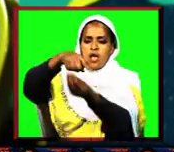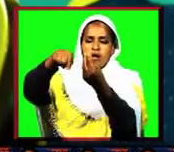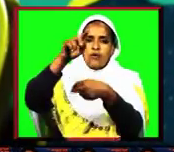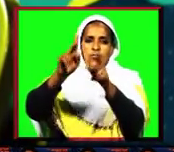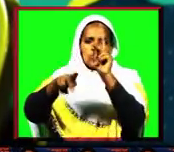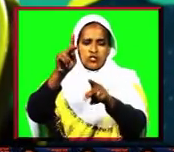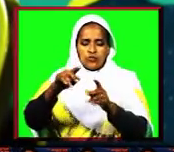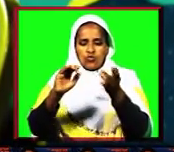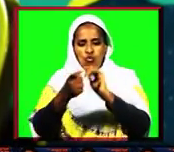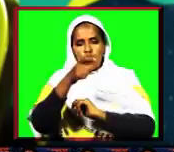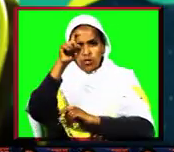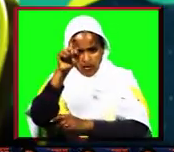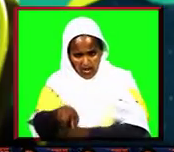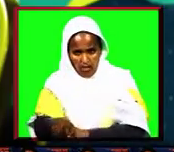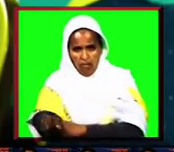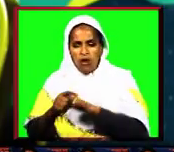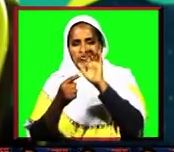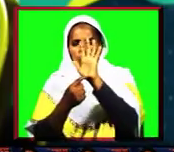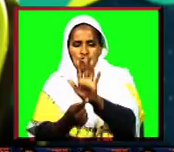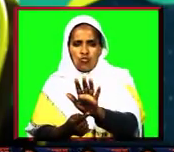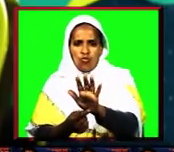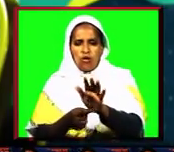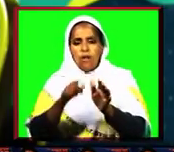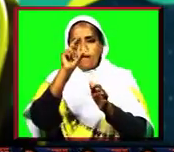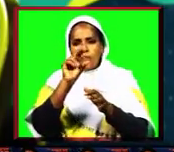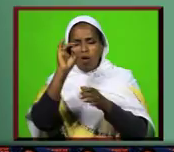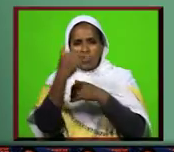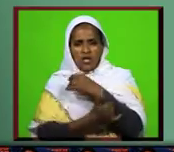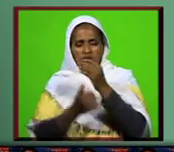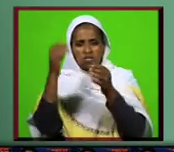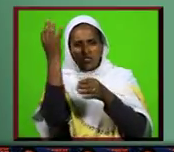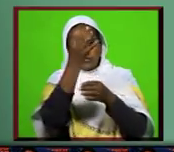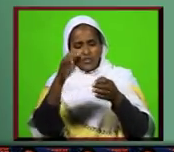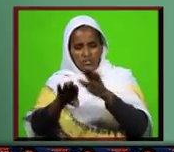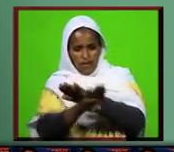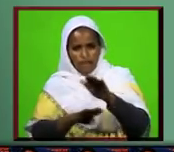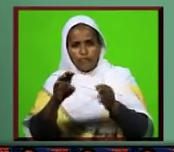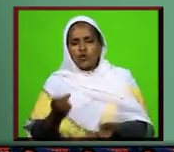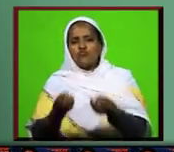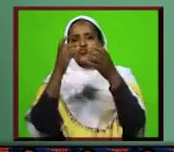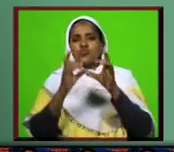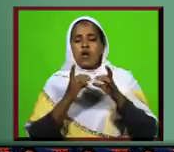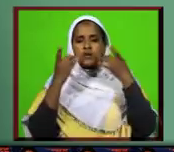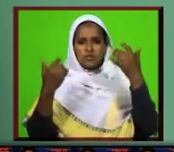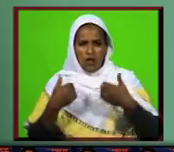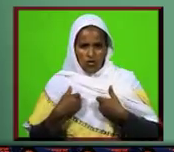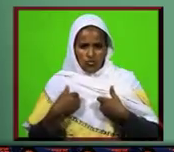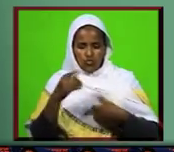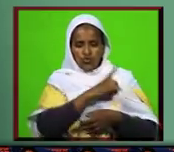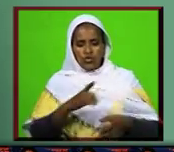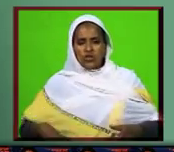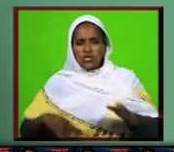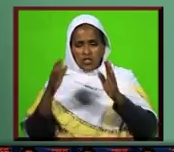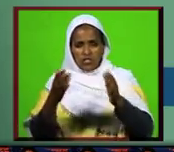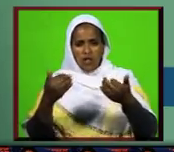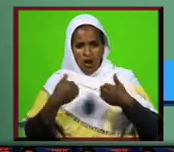ኃላፊነቱ የአካባቢው ማህበረሰብ ሊሆን እንደሚገባ ተጠቁሟል። በባሌ ሀገረ ስብከት ስር እጅግ በጣም ብዙ ካህናቶች